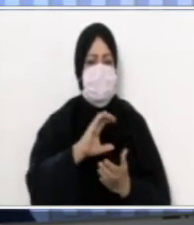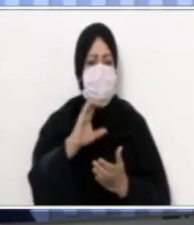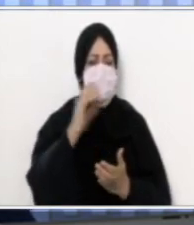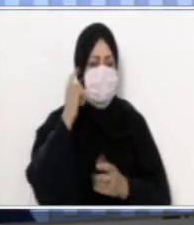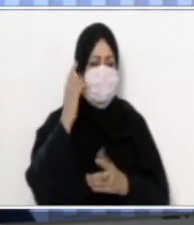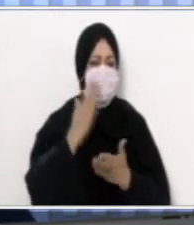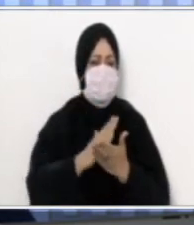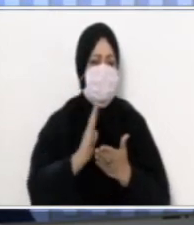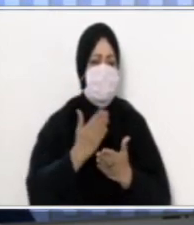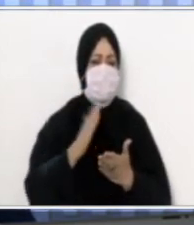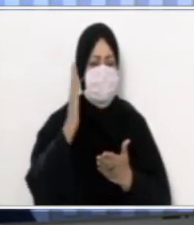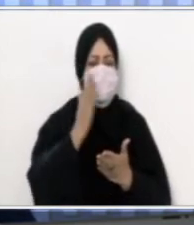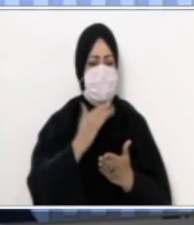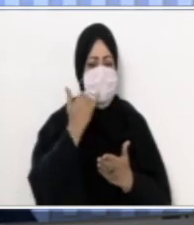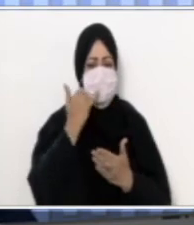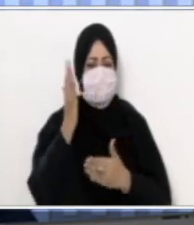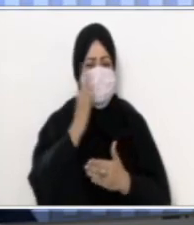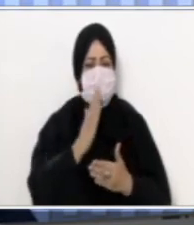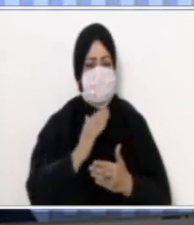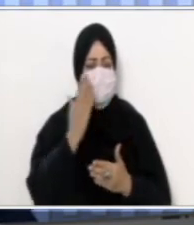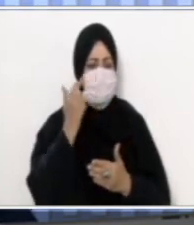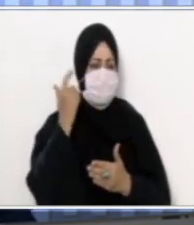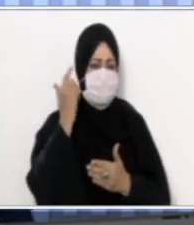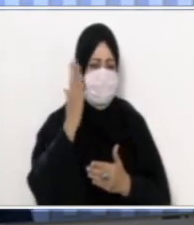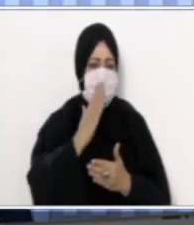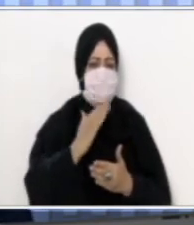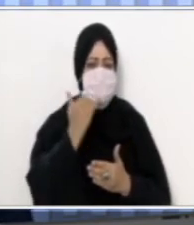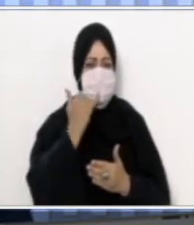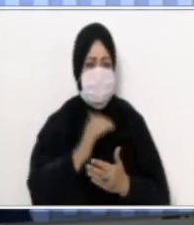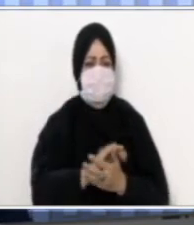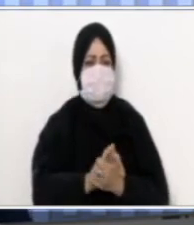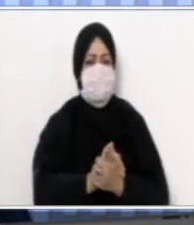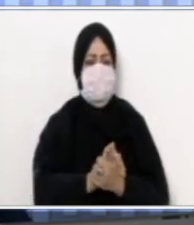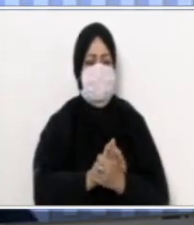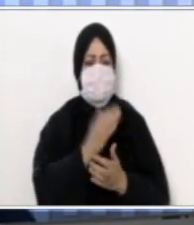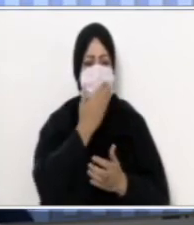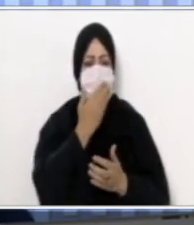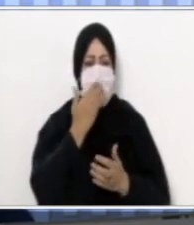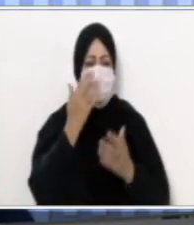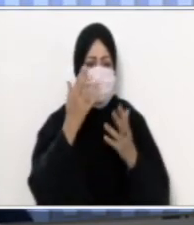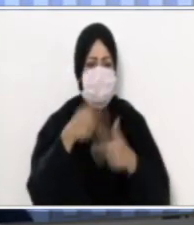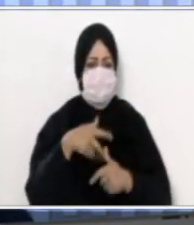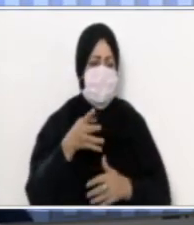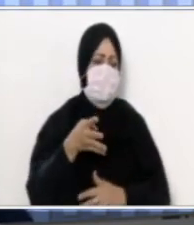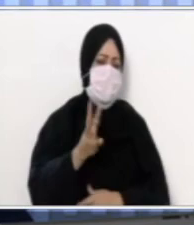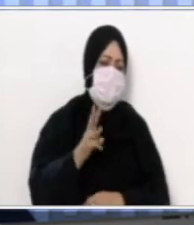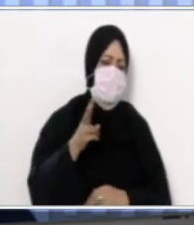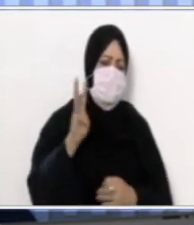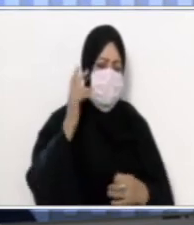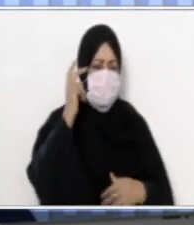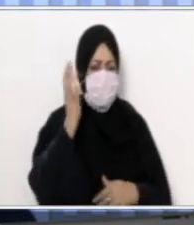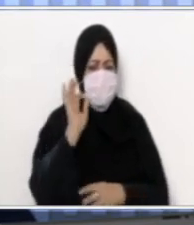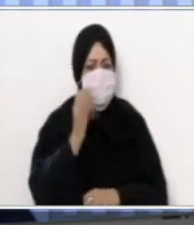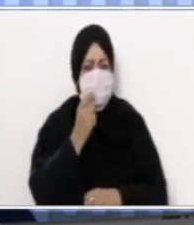مشقة شديدة وعلمت من حالك أنك لن تستطيع الصوم إلا بإجهاد شديد، عندها يجوز